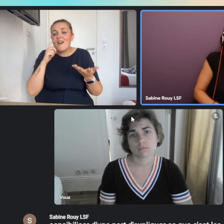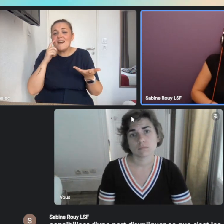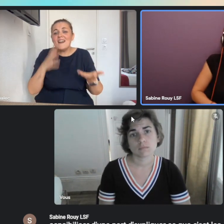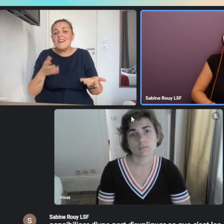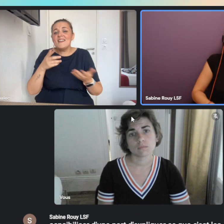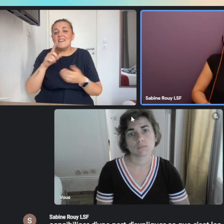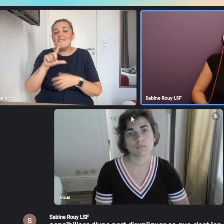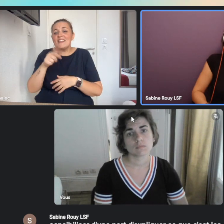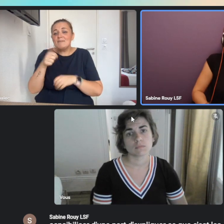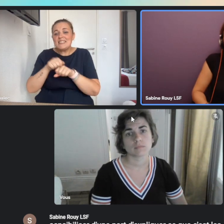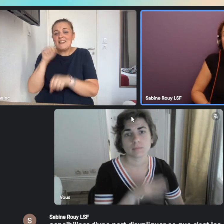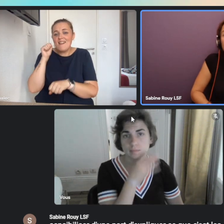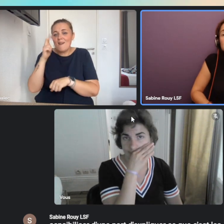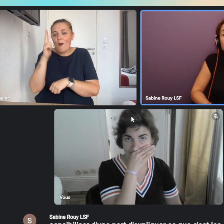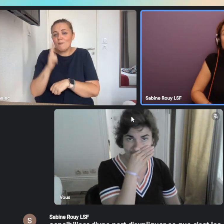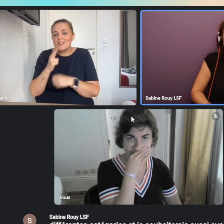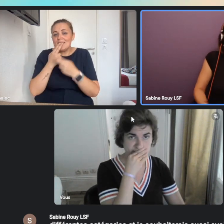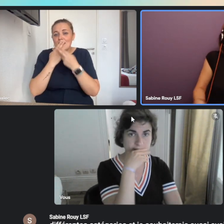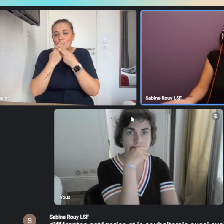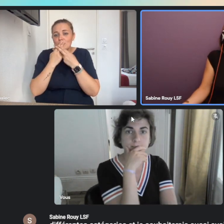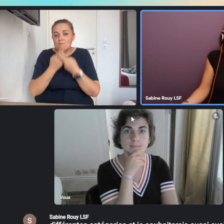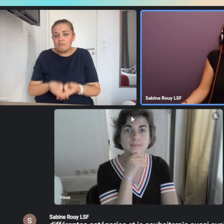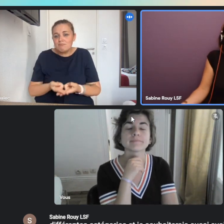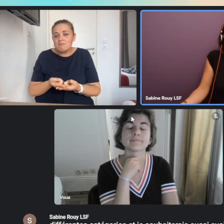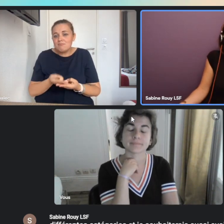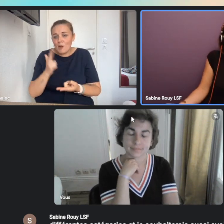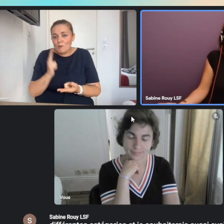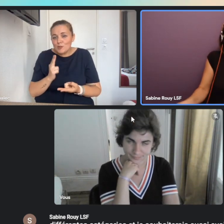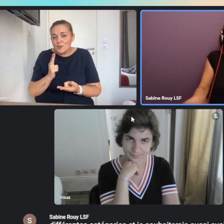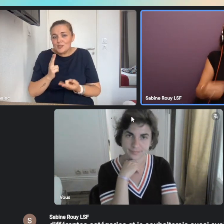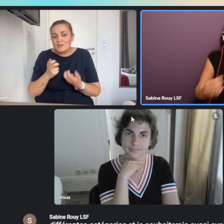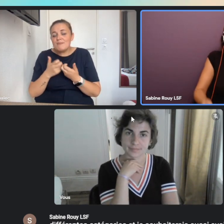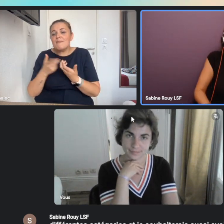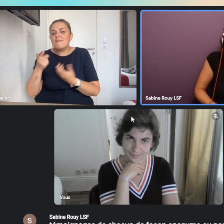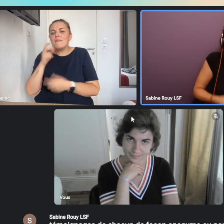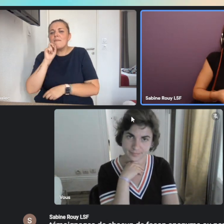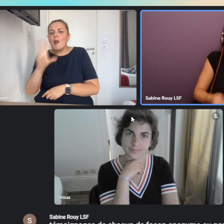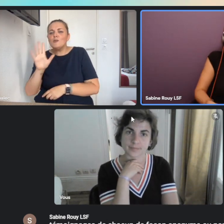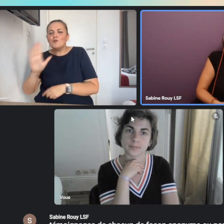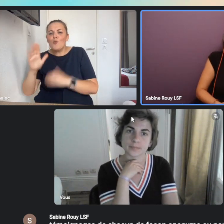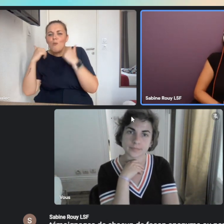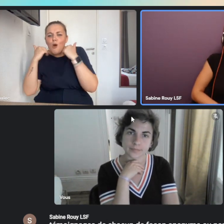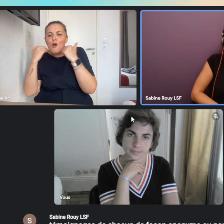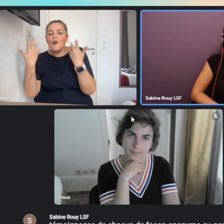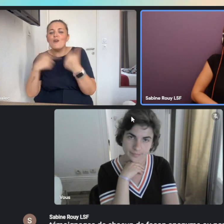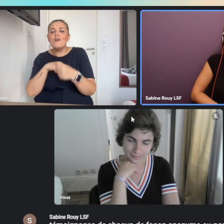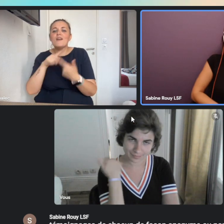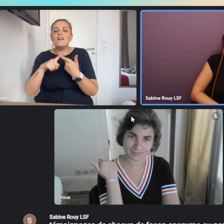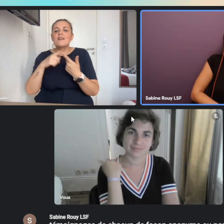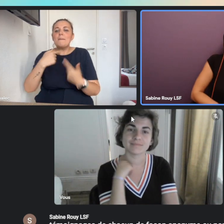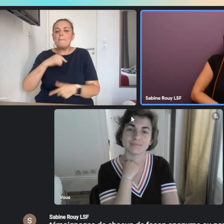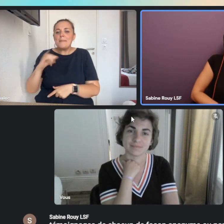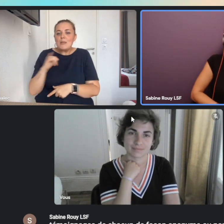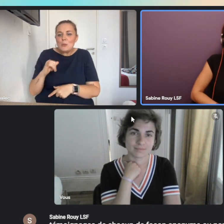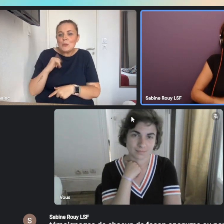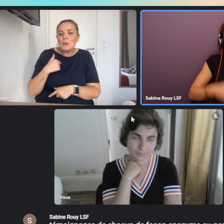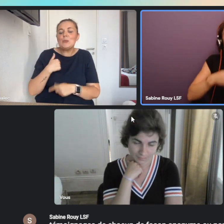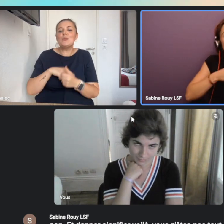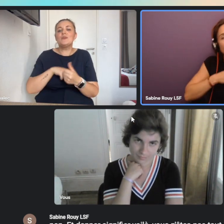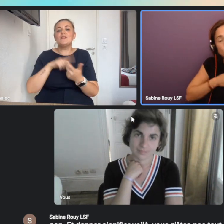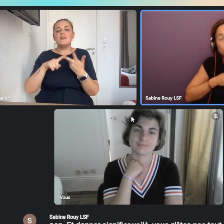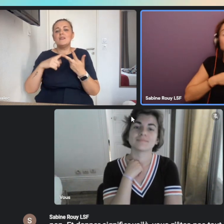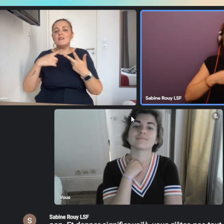tabou. J'ai remarqué que c'est vrai, là, on est au 21e siècle, il commence à y avoir des tabous qui se lèvent, comme, par exemple